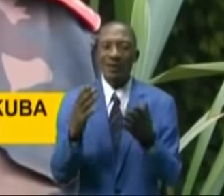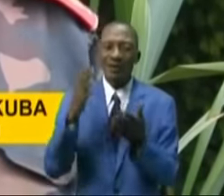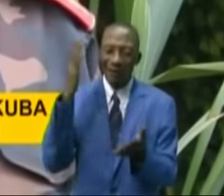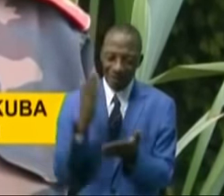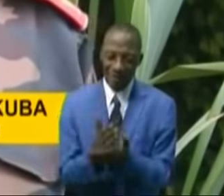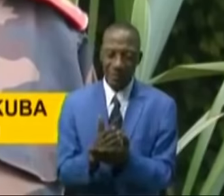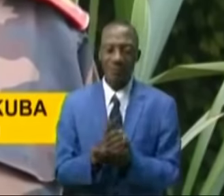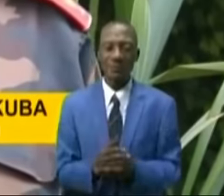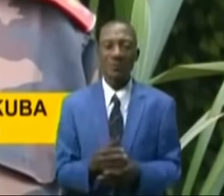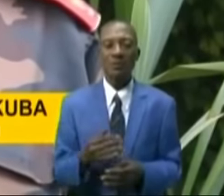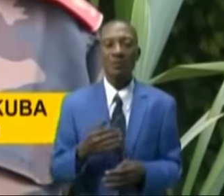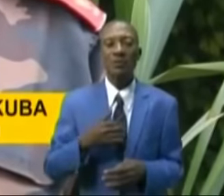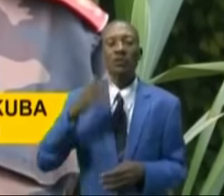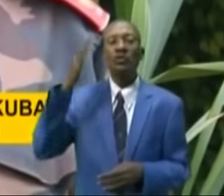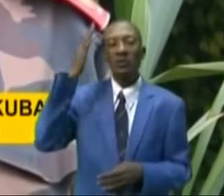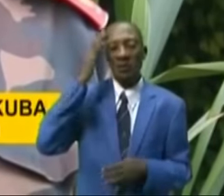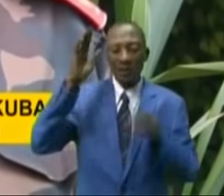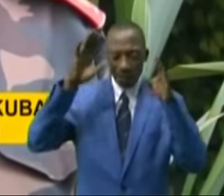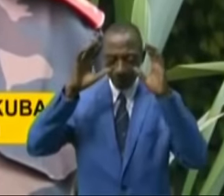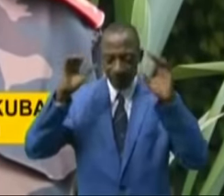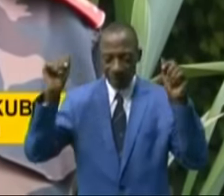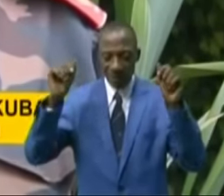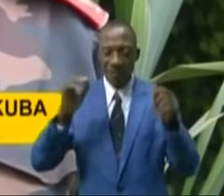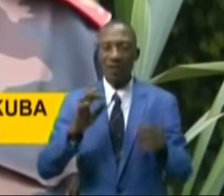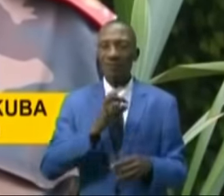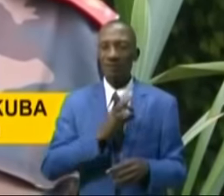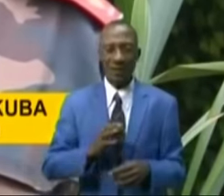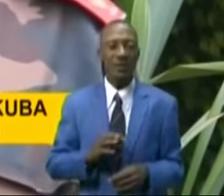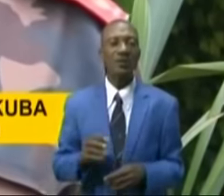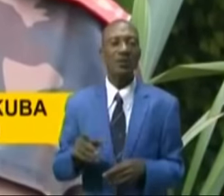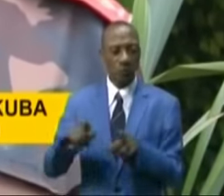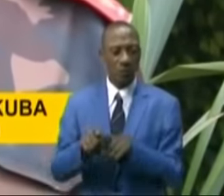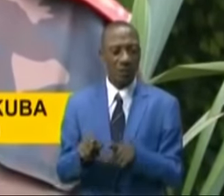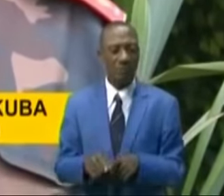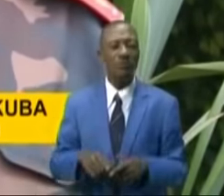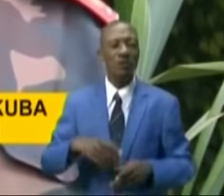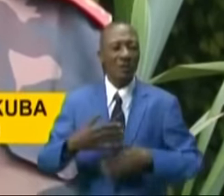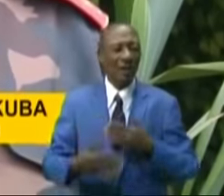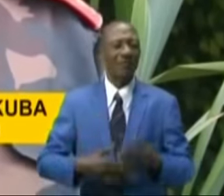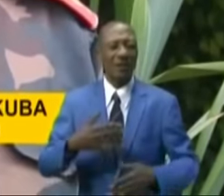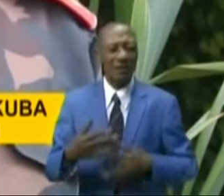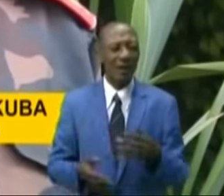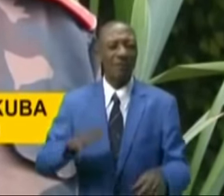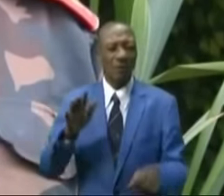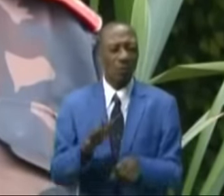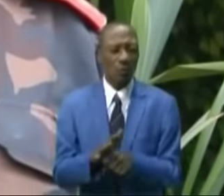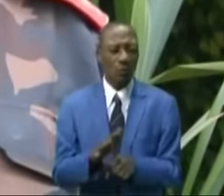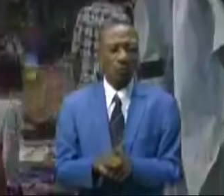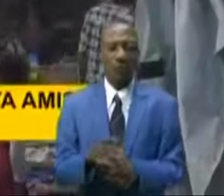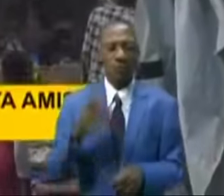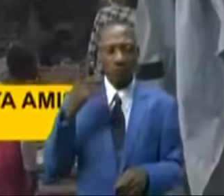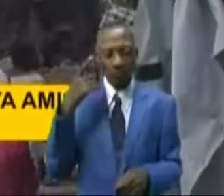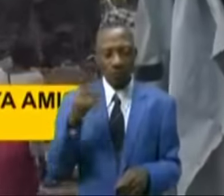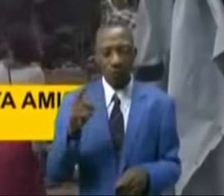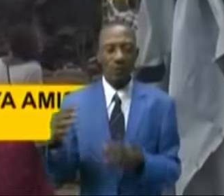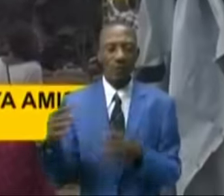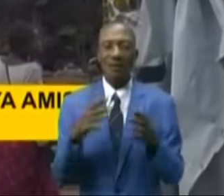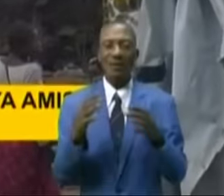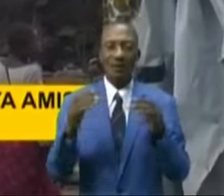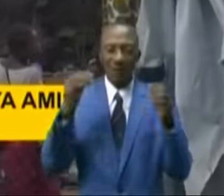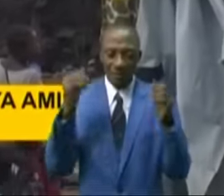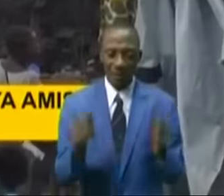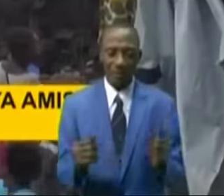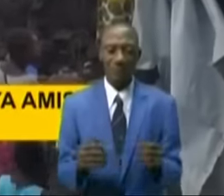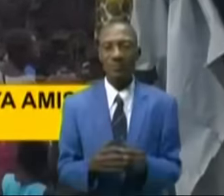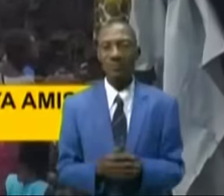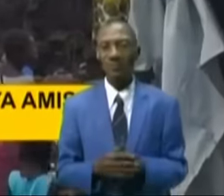je sais que le président de la République, chef de l'État, est en train de mettre tout en œuvre pour que les opérations se fassent. Un bilan